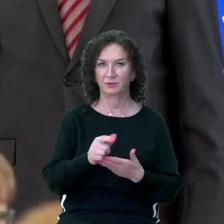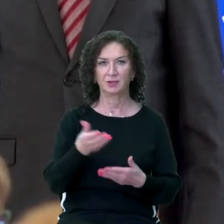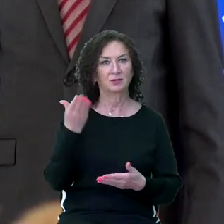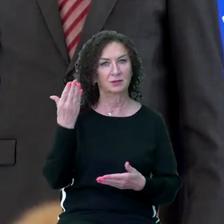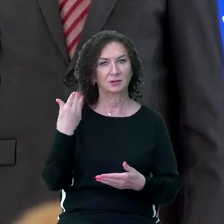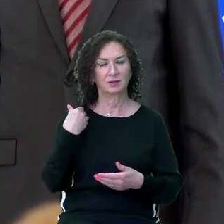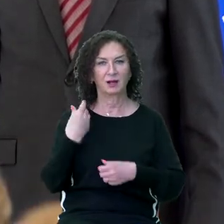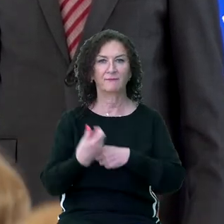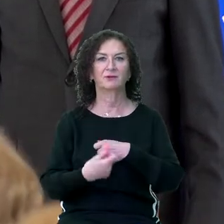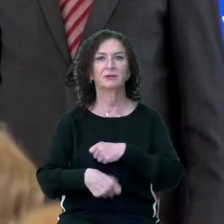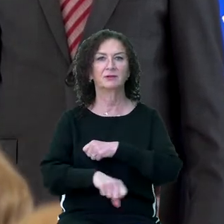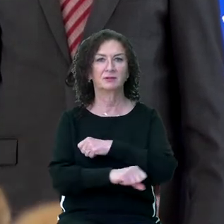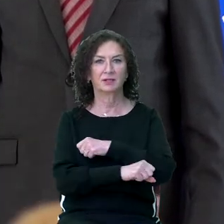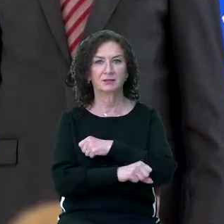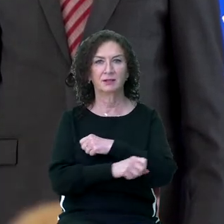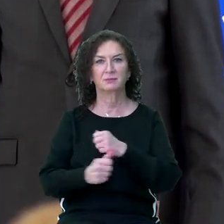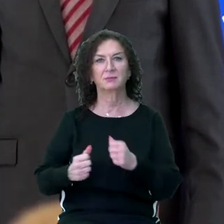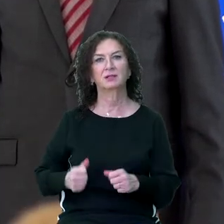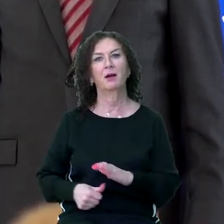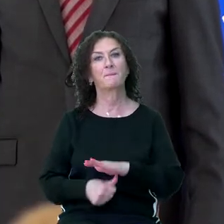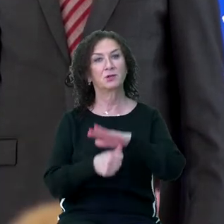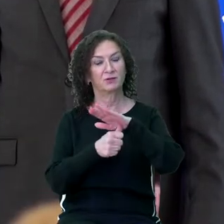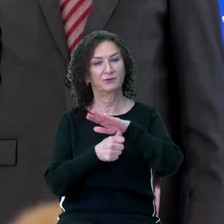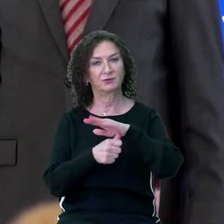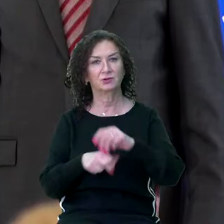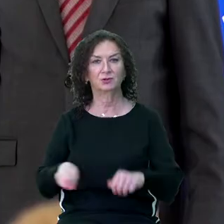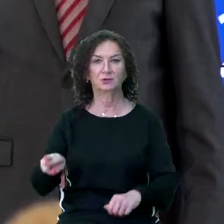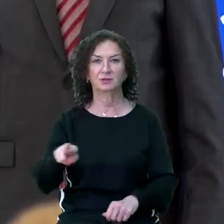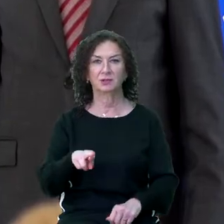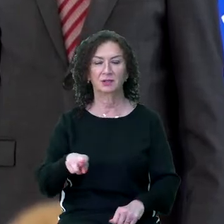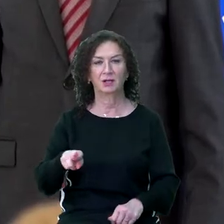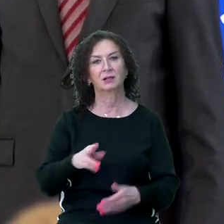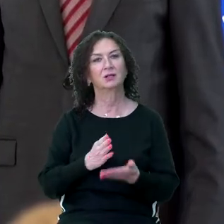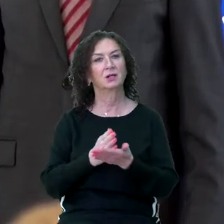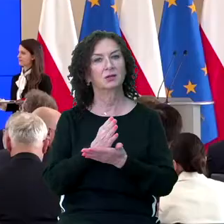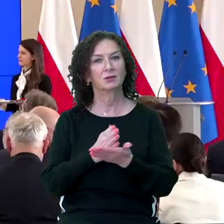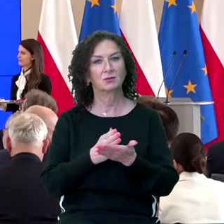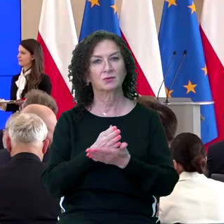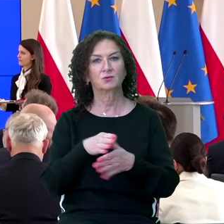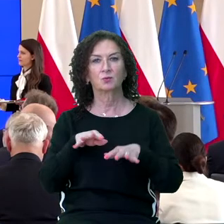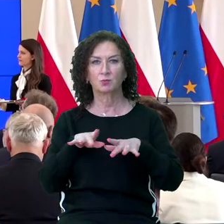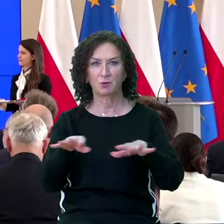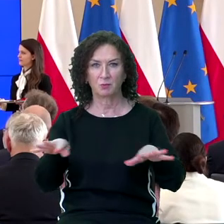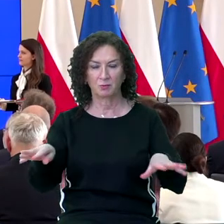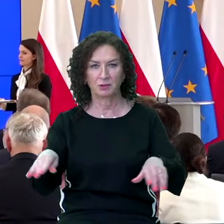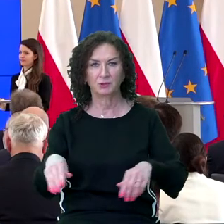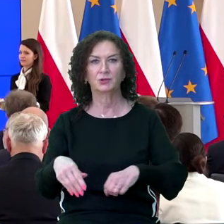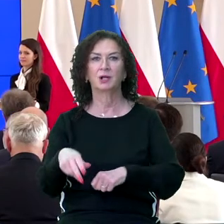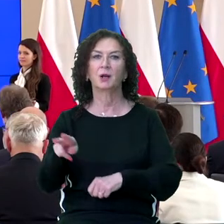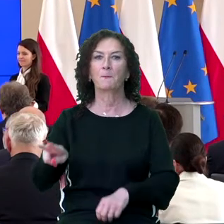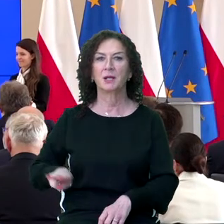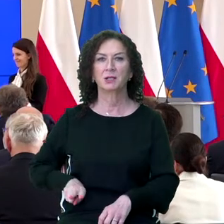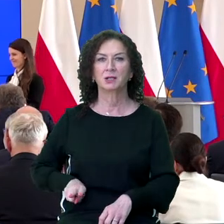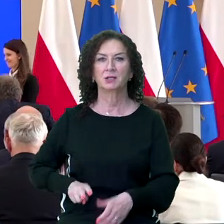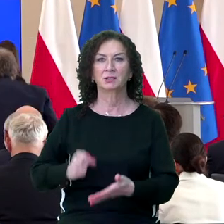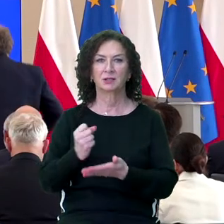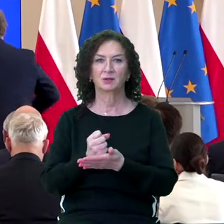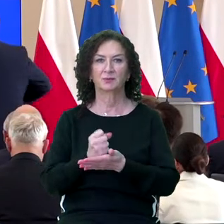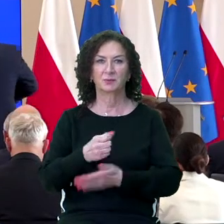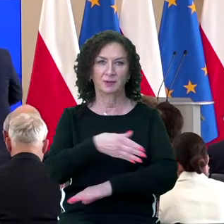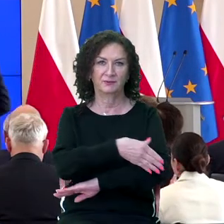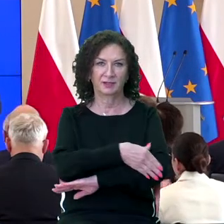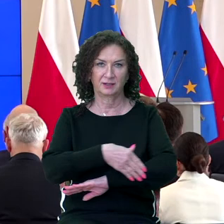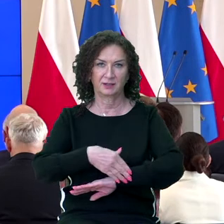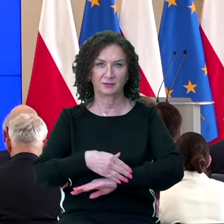wiceprzewodniczącej Rady Służby Publicznej i były minister spraw zagranicznych. Pan dr Wojciech Federczyk,